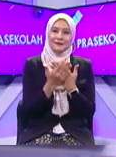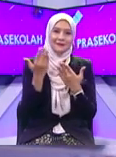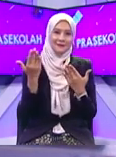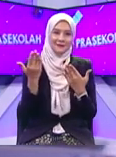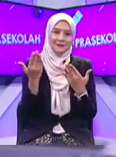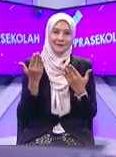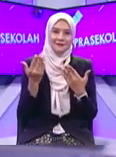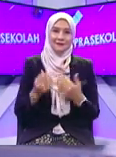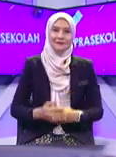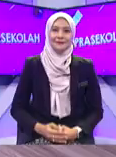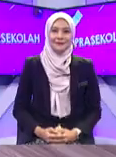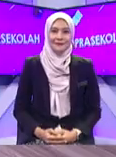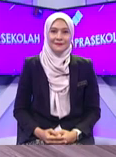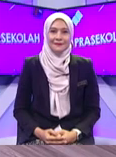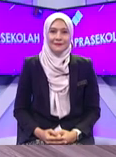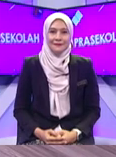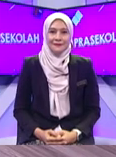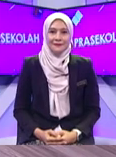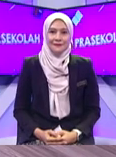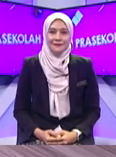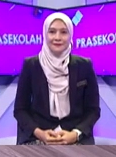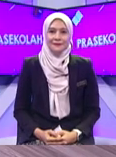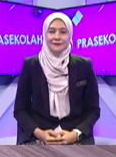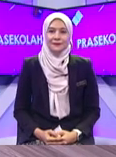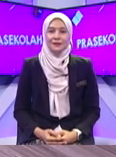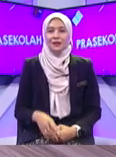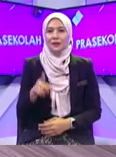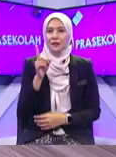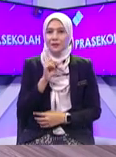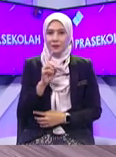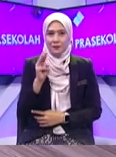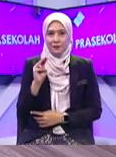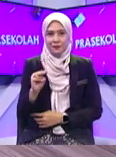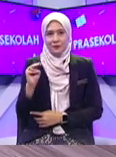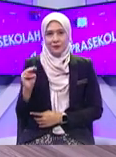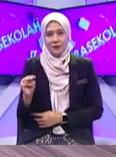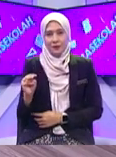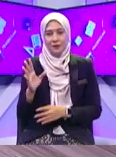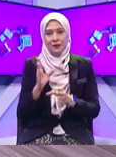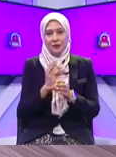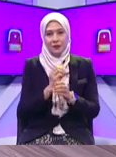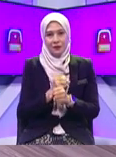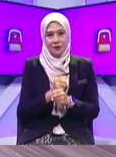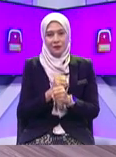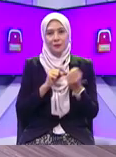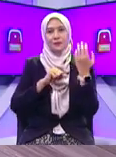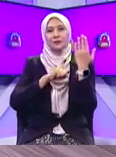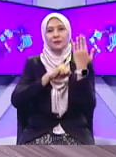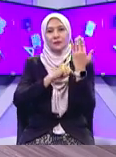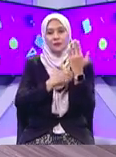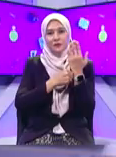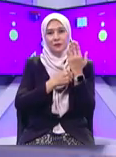mudah Oke baik di manakah murid-murid kita mulai dapatkan sumber rujukan